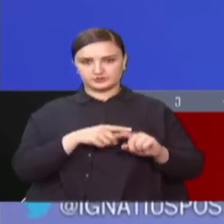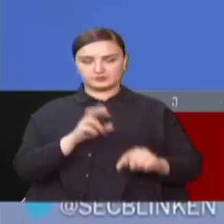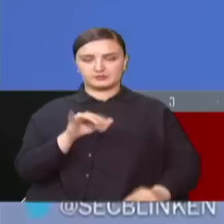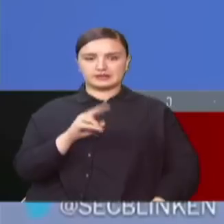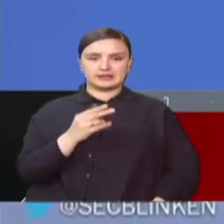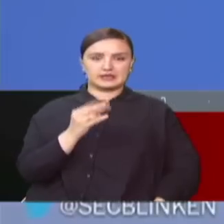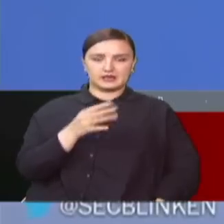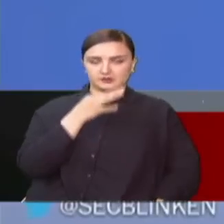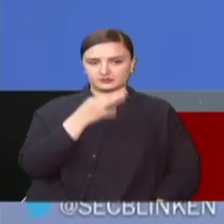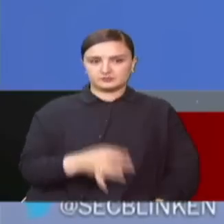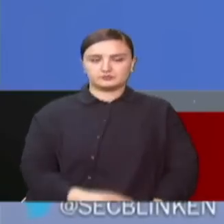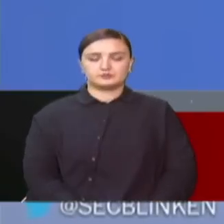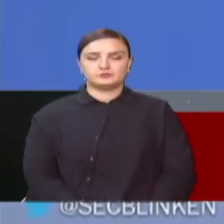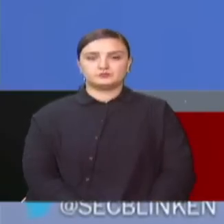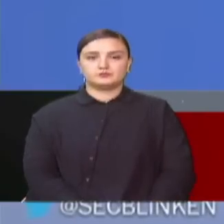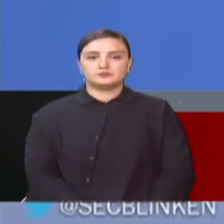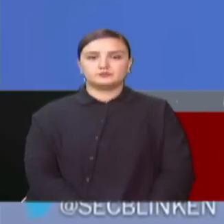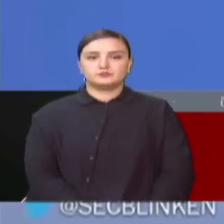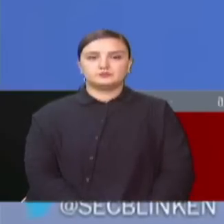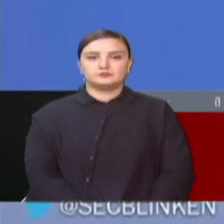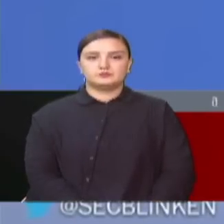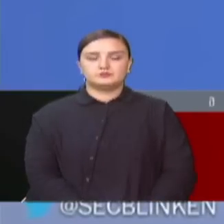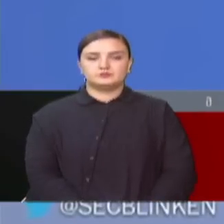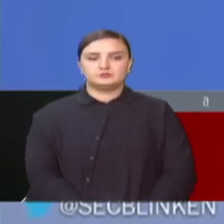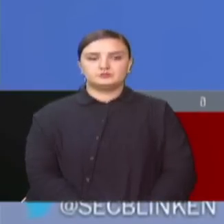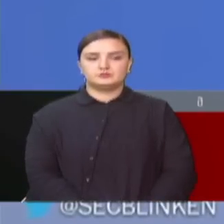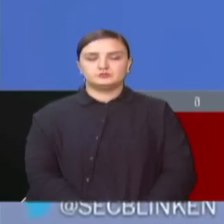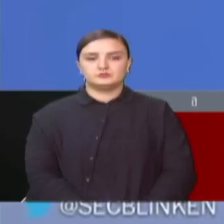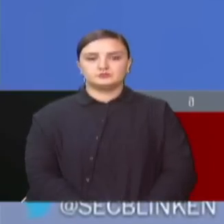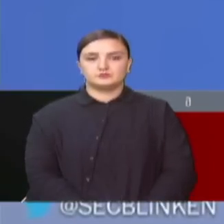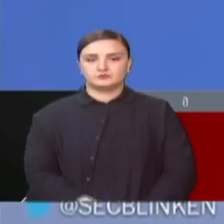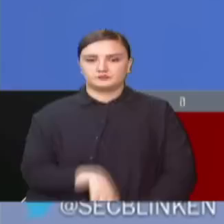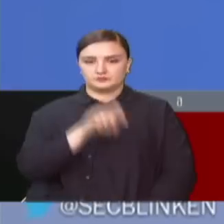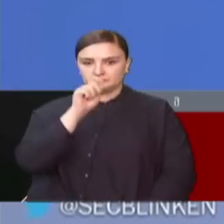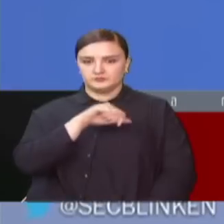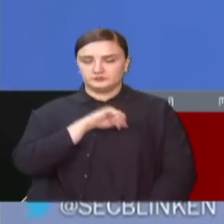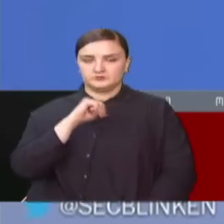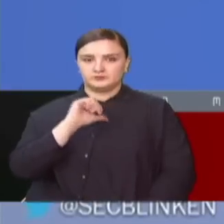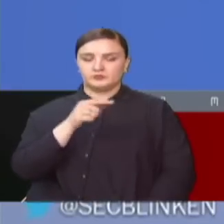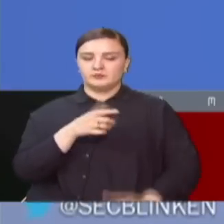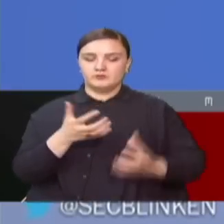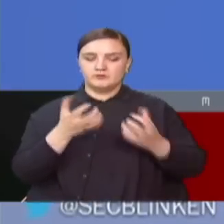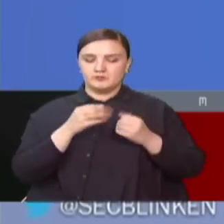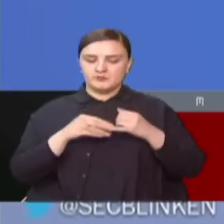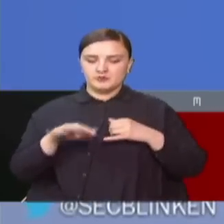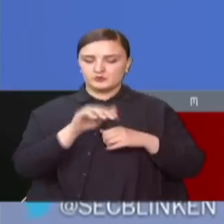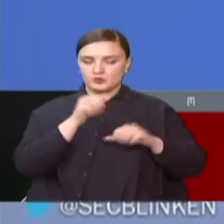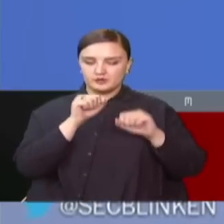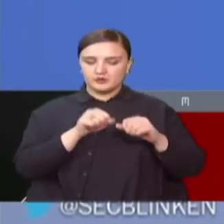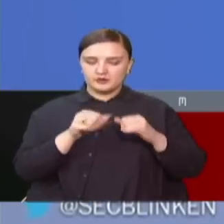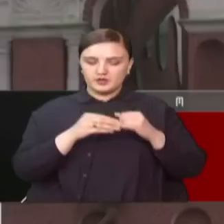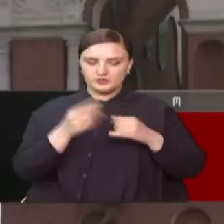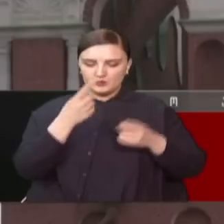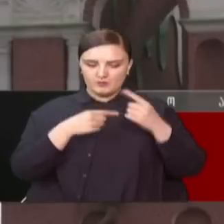ასეთი იყო. Კიდევ ერთხელ, ეს უკრაინის მისაღები გადაწყვეტილებებია, თუ როგორ აპირებს საკუთარი მიწის დაცვას, ტერიტორიების უკან